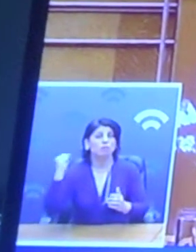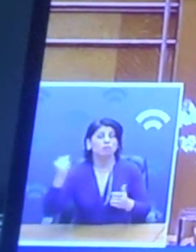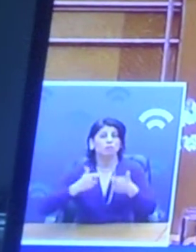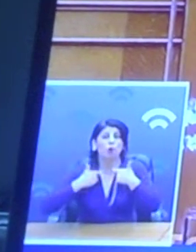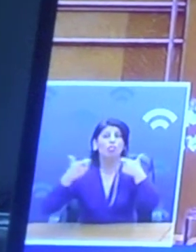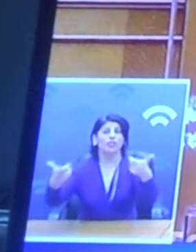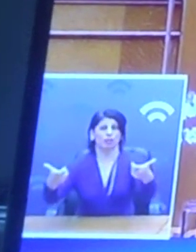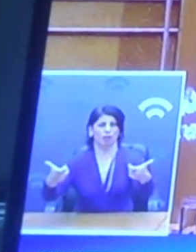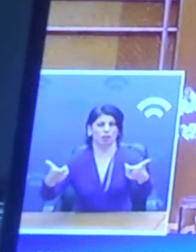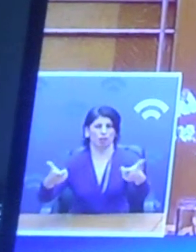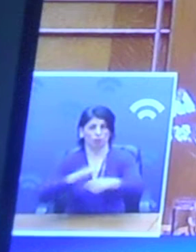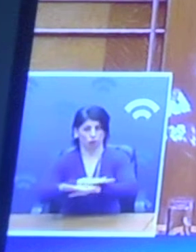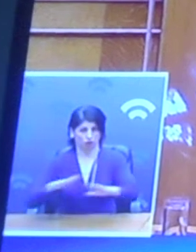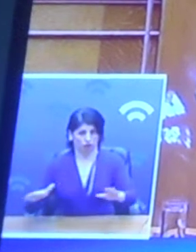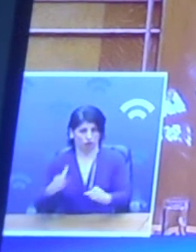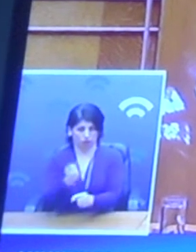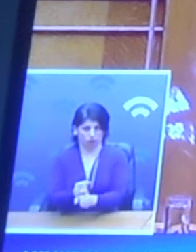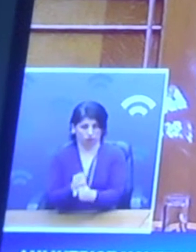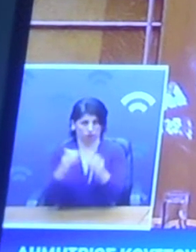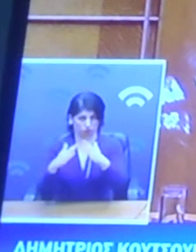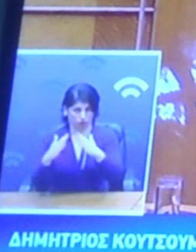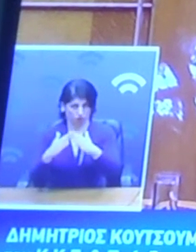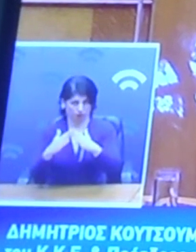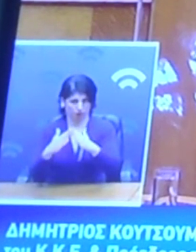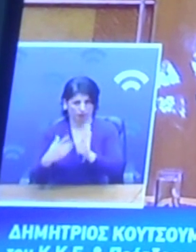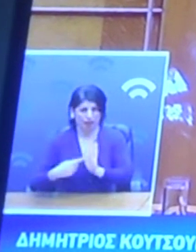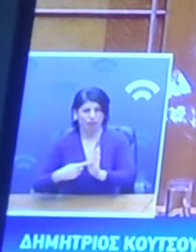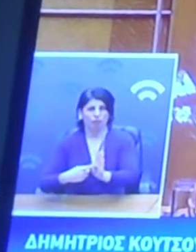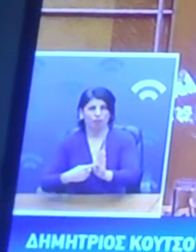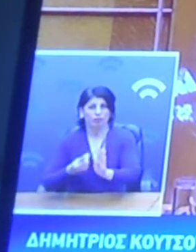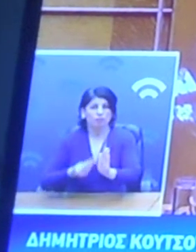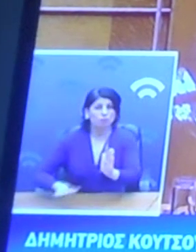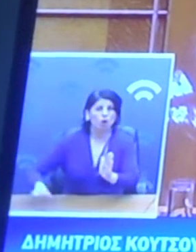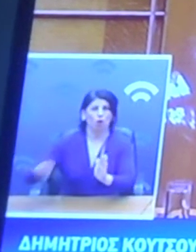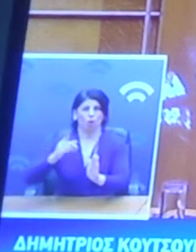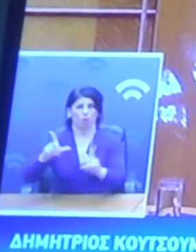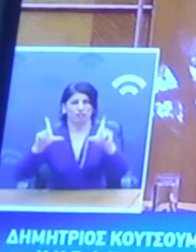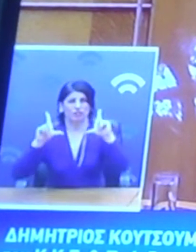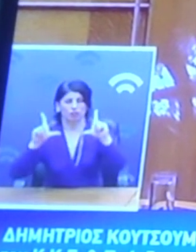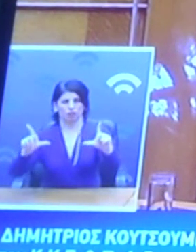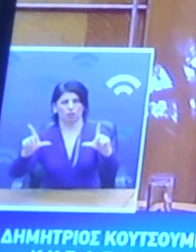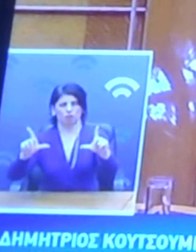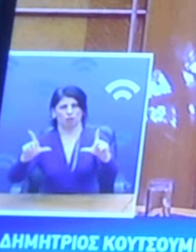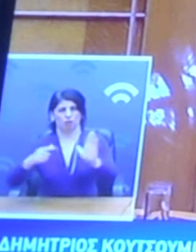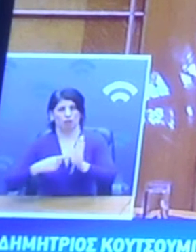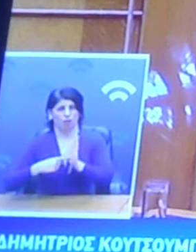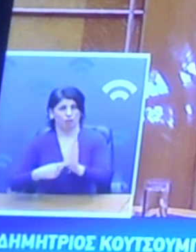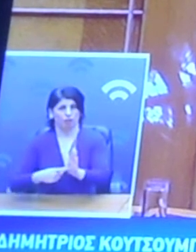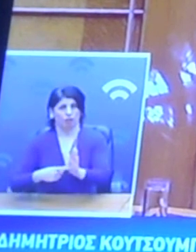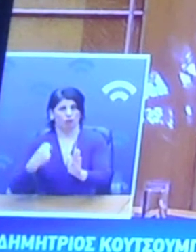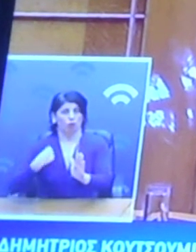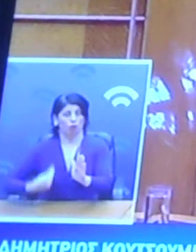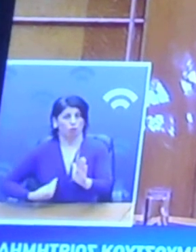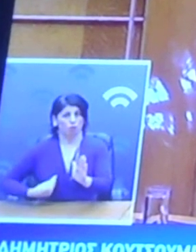της καραντίνας θα αποκαλύψει ακόμα περισσότερο την εικόνα. Θα αποκαλύψει ότι ο δημόσιος